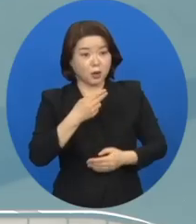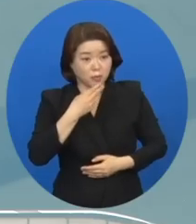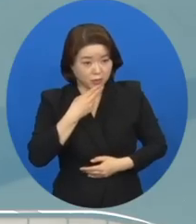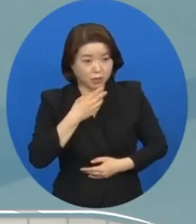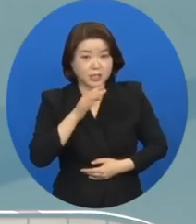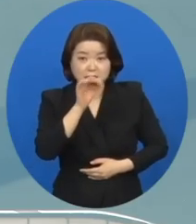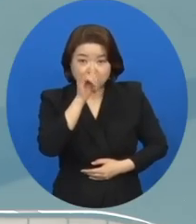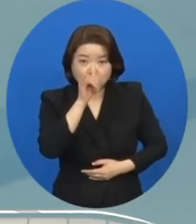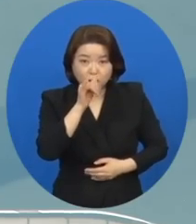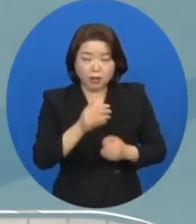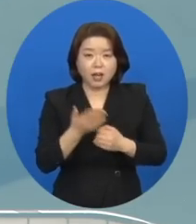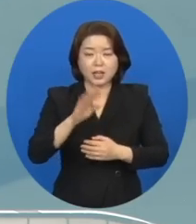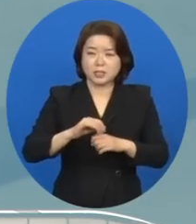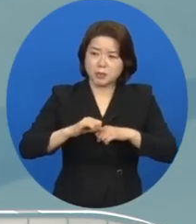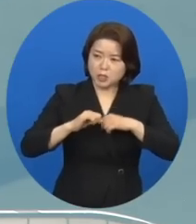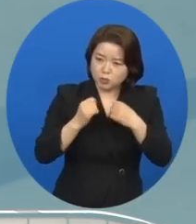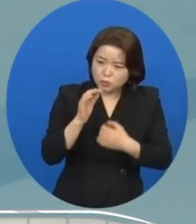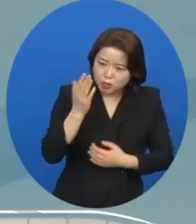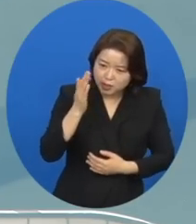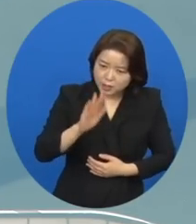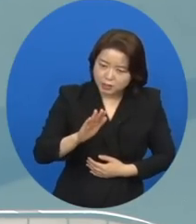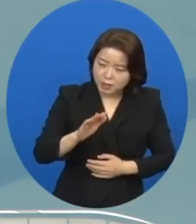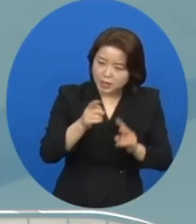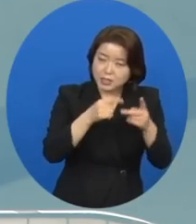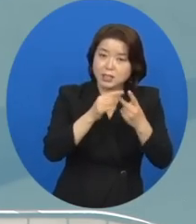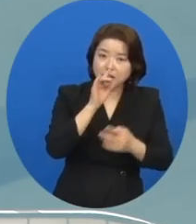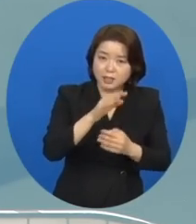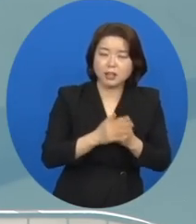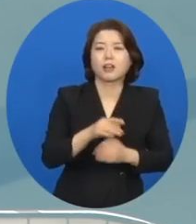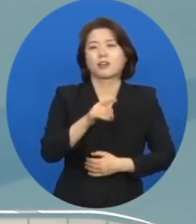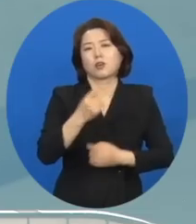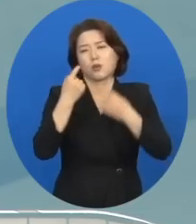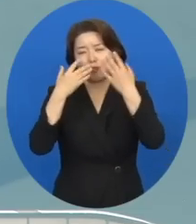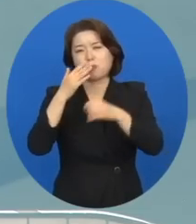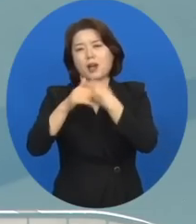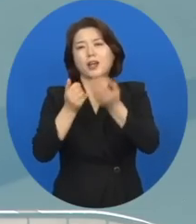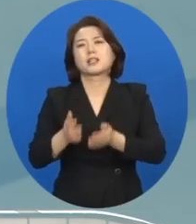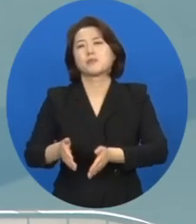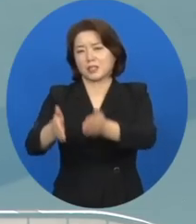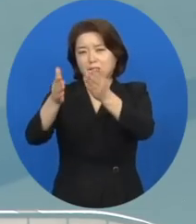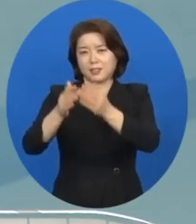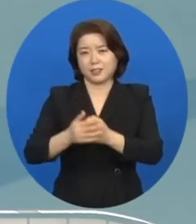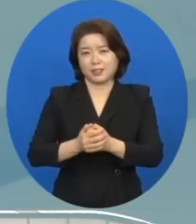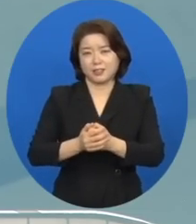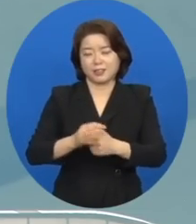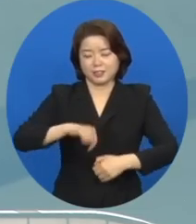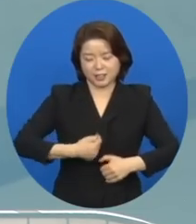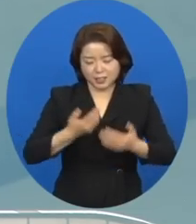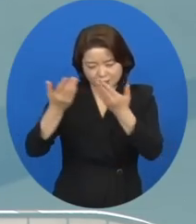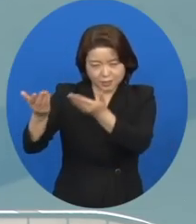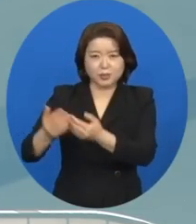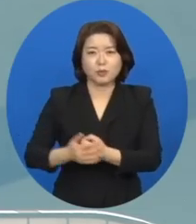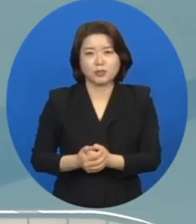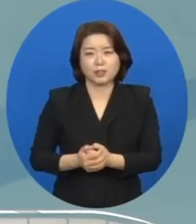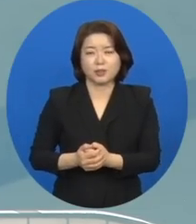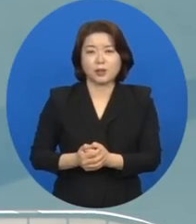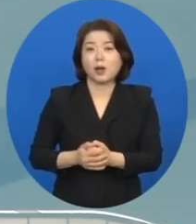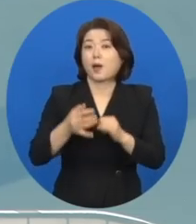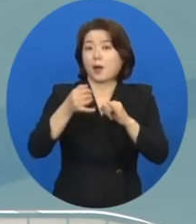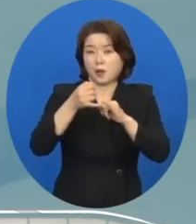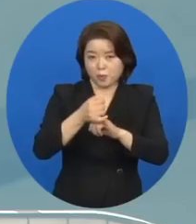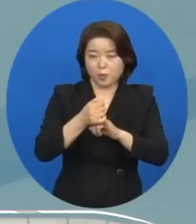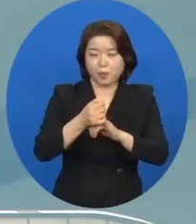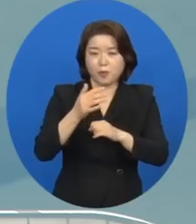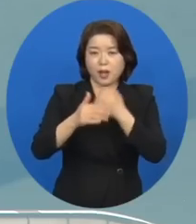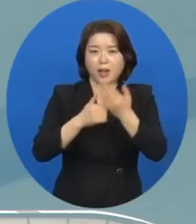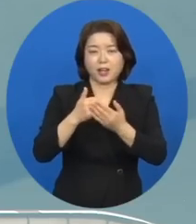그런데 순종해야만 같은데 이해가 안 돼요. 여러분, 그 분명 하나님의 길입니다. 자신을 드리십시오. 반드시 하나님께서